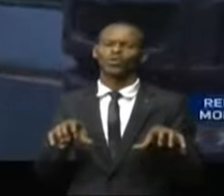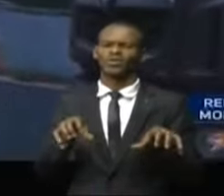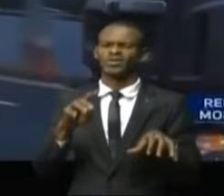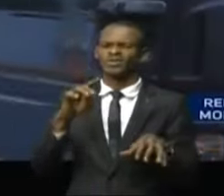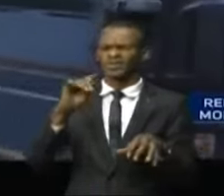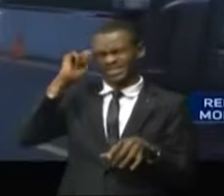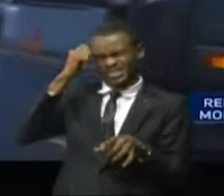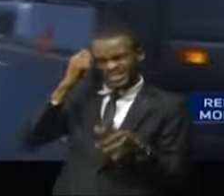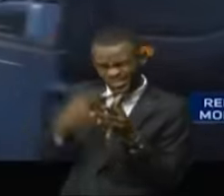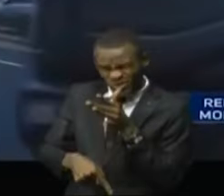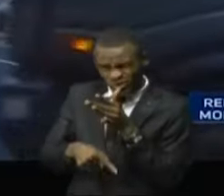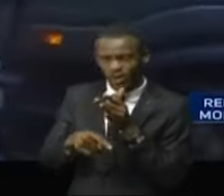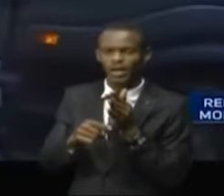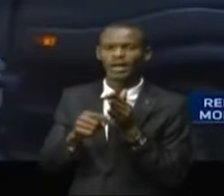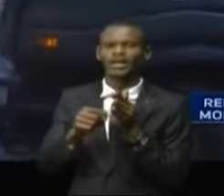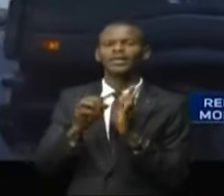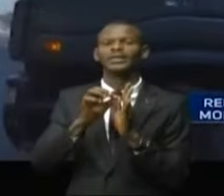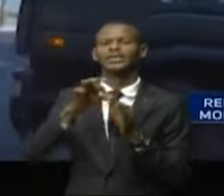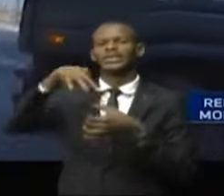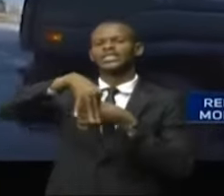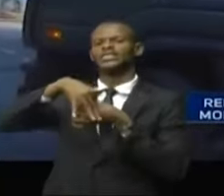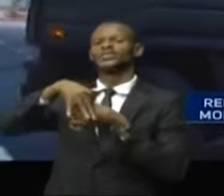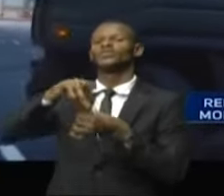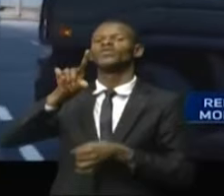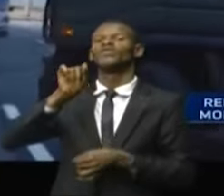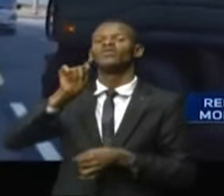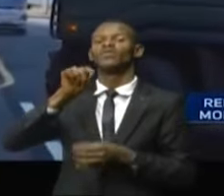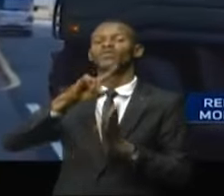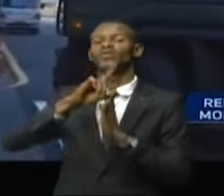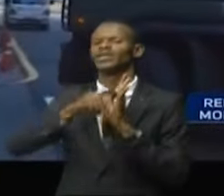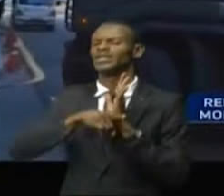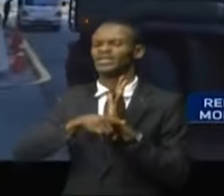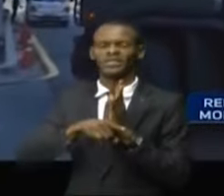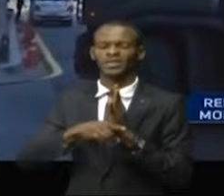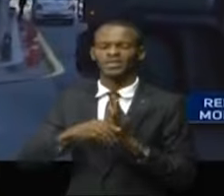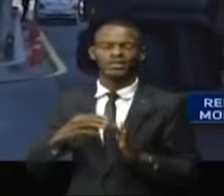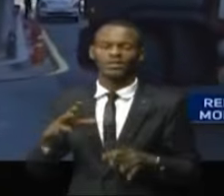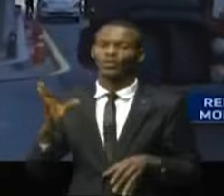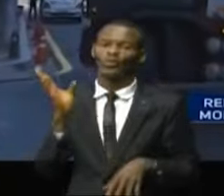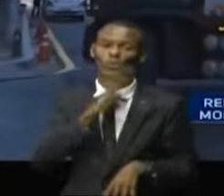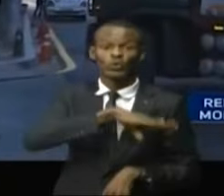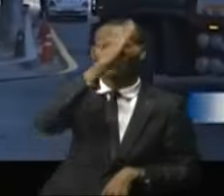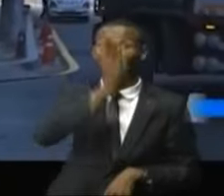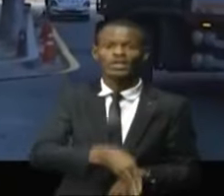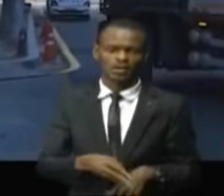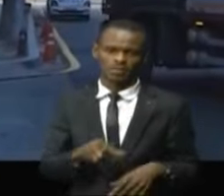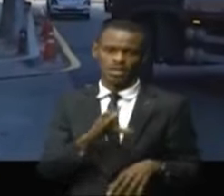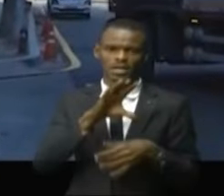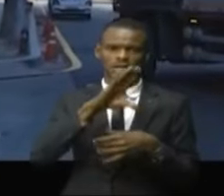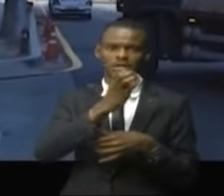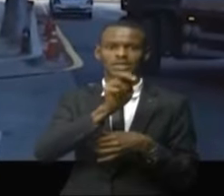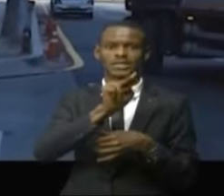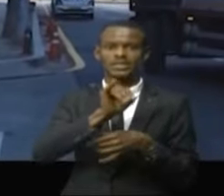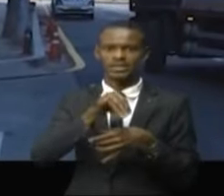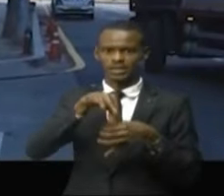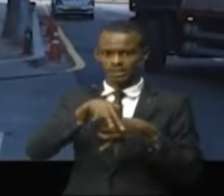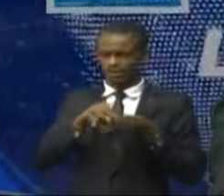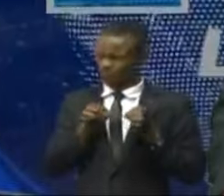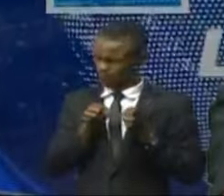décembre 2023 sont irréversibles et que la centrale électorale ne ménage aucun effort pour la réussite du